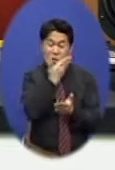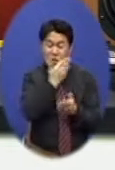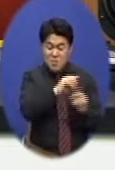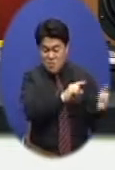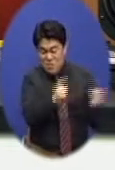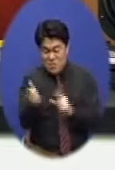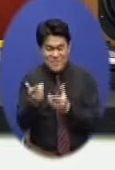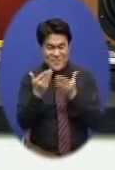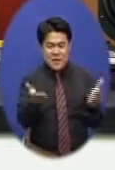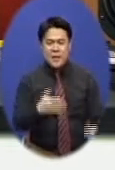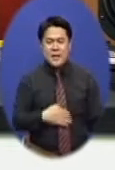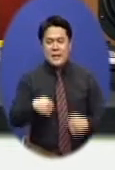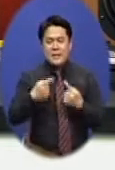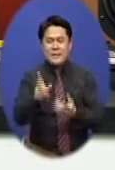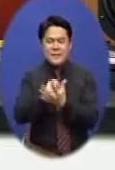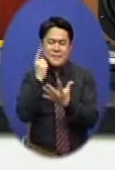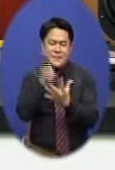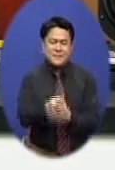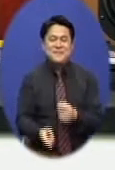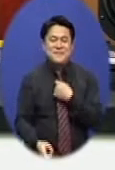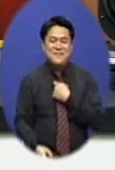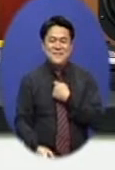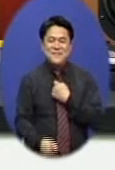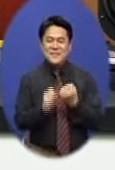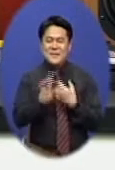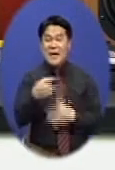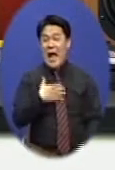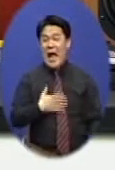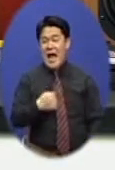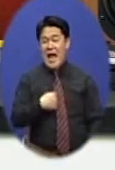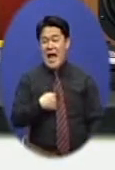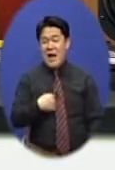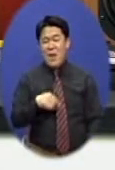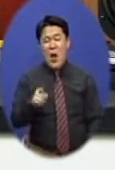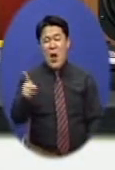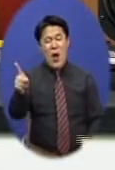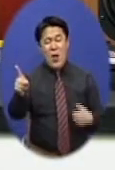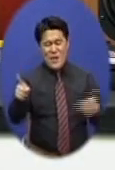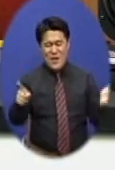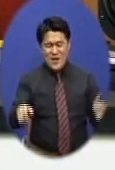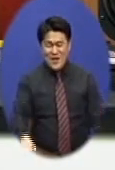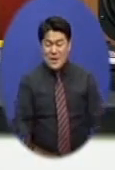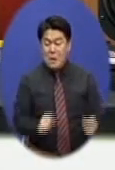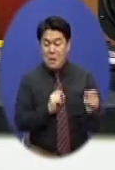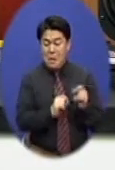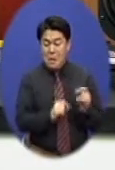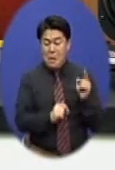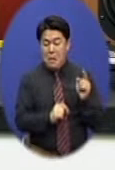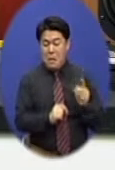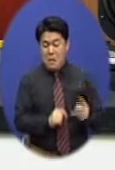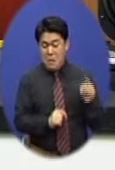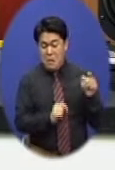참여해서 퀴즈 좀 맞추고 싶어요. 무엇인지 알지. 멀리 갈 필요 없어요. 가까운 데로